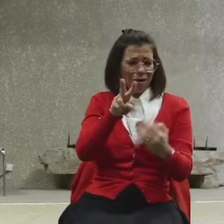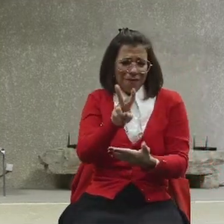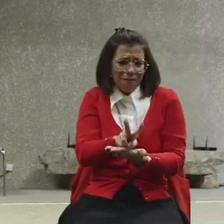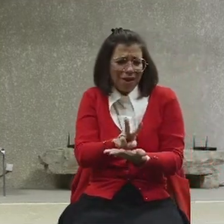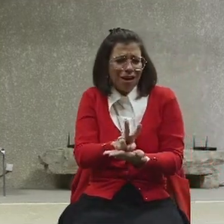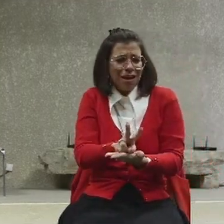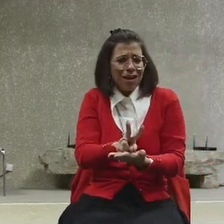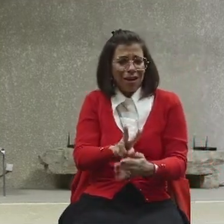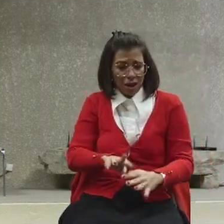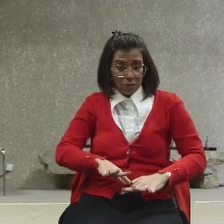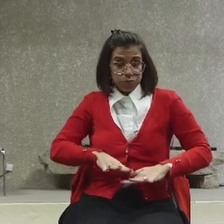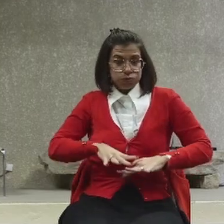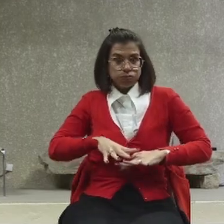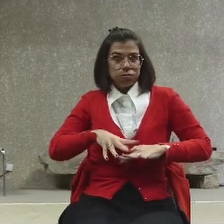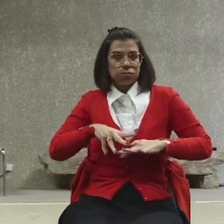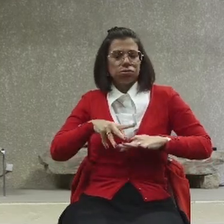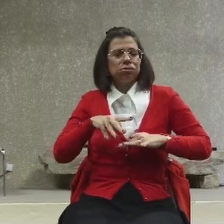Empreint